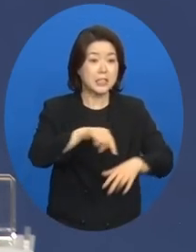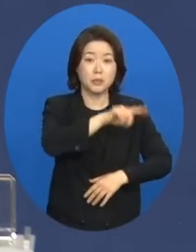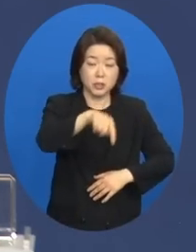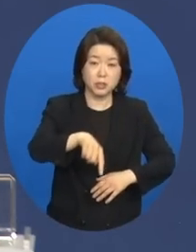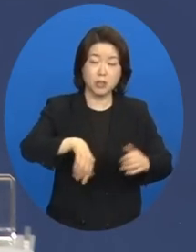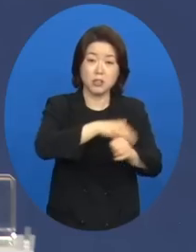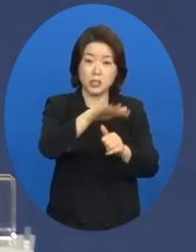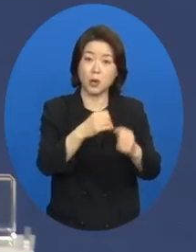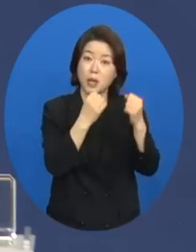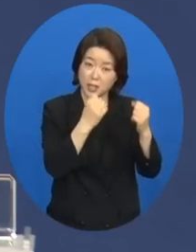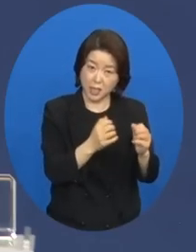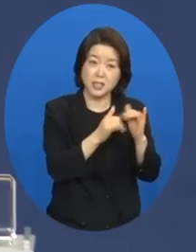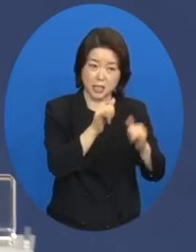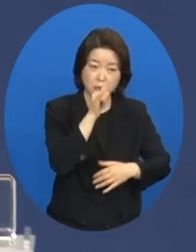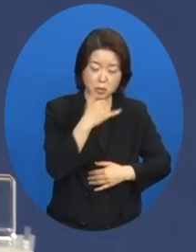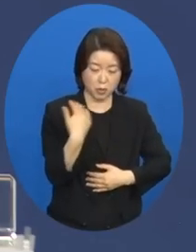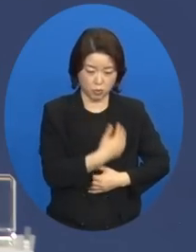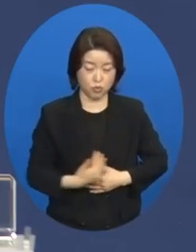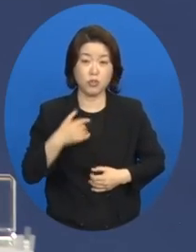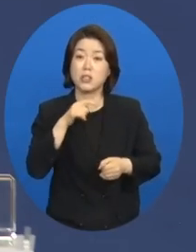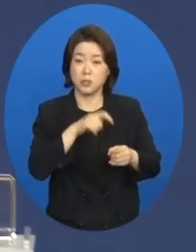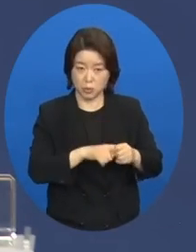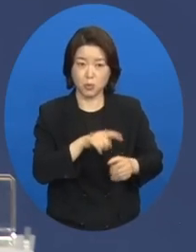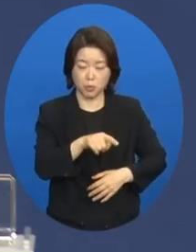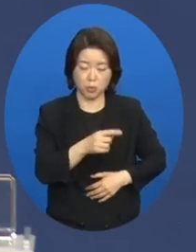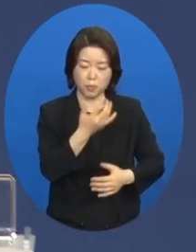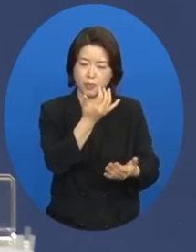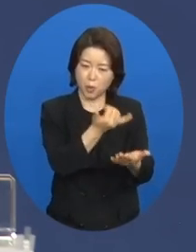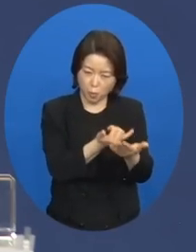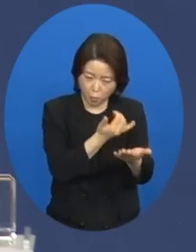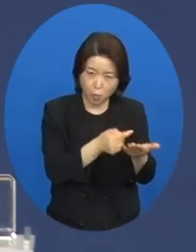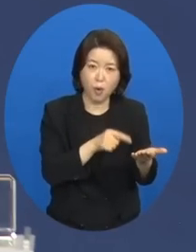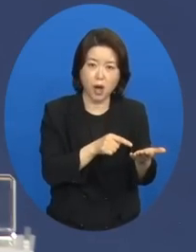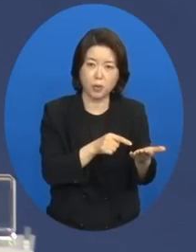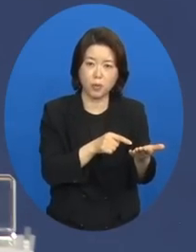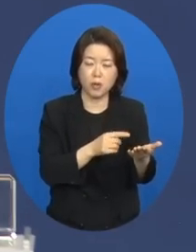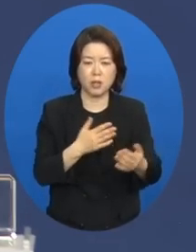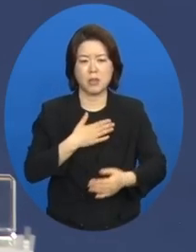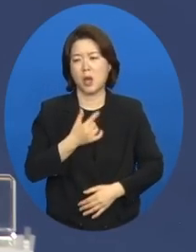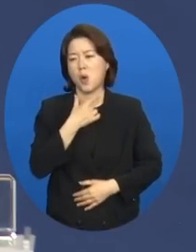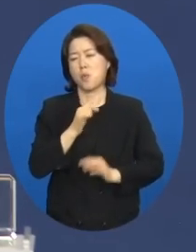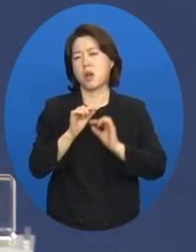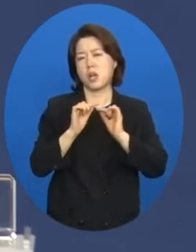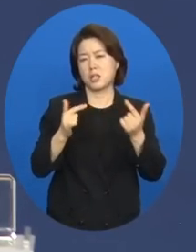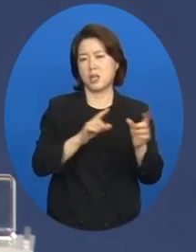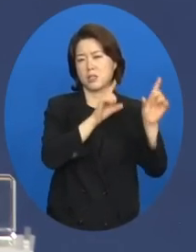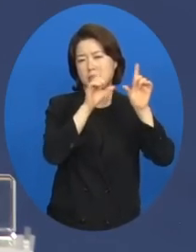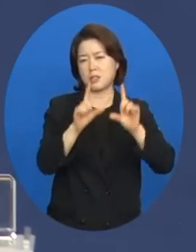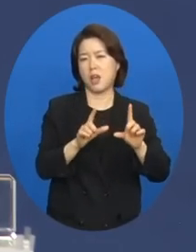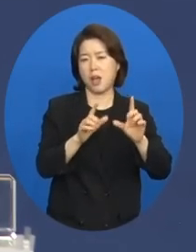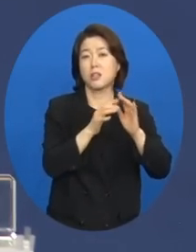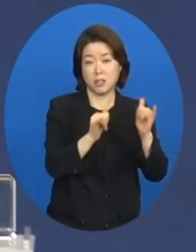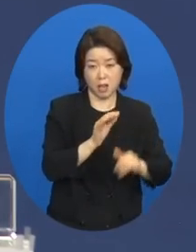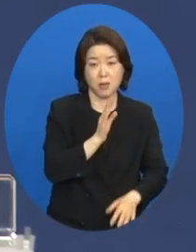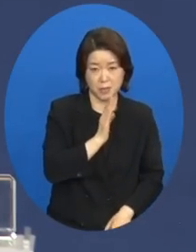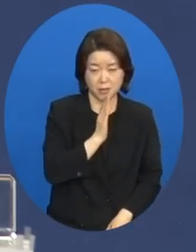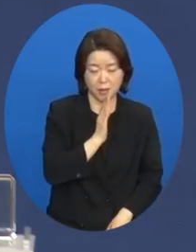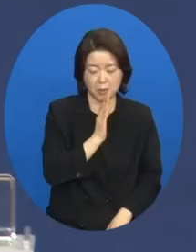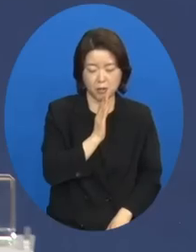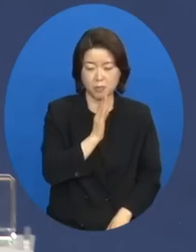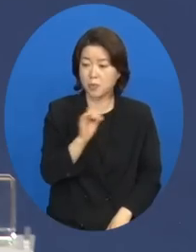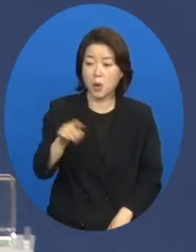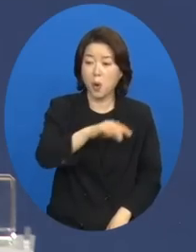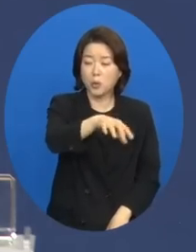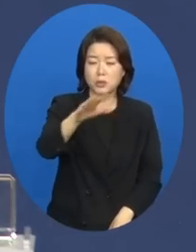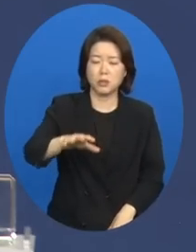분들도 있겠지만요. 육신적으로 그래서 고아로 만약 원치 않는 삶이 주어진 분이라면 어디서도